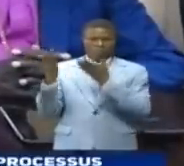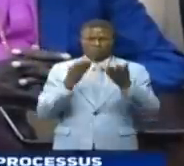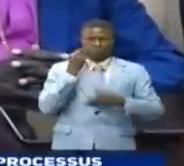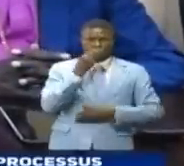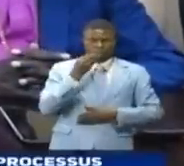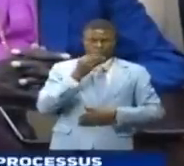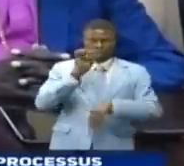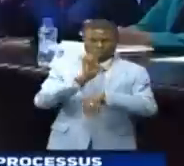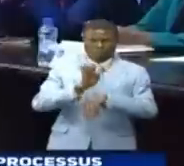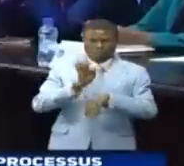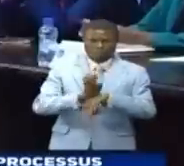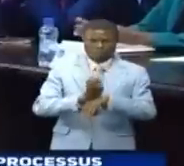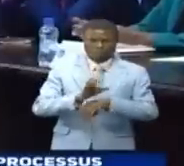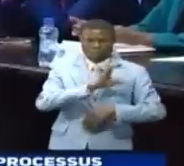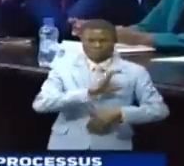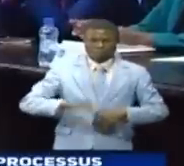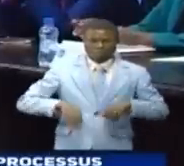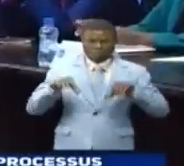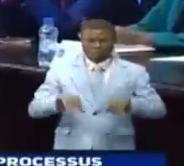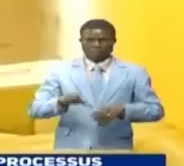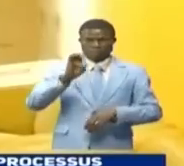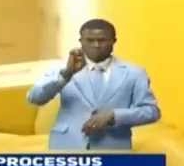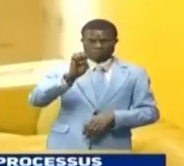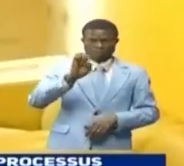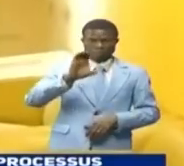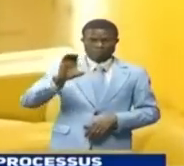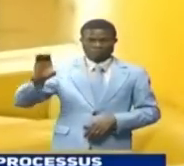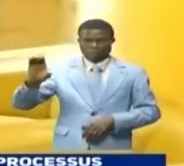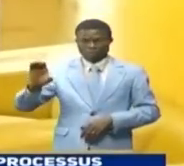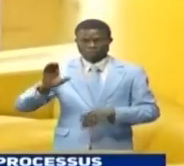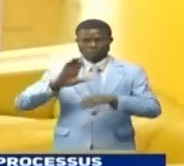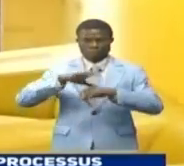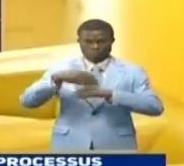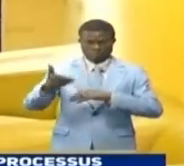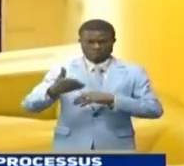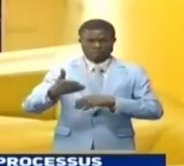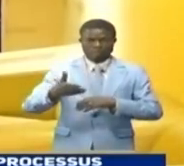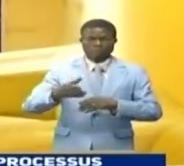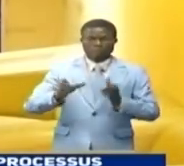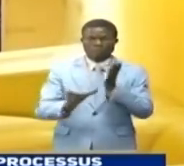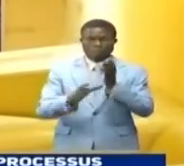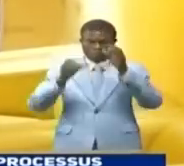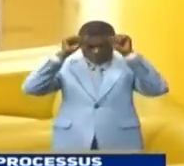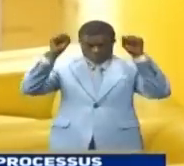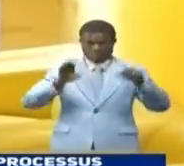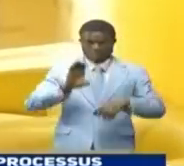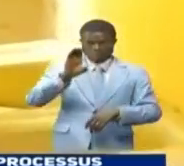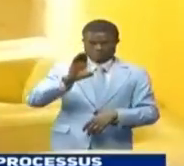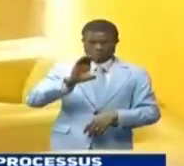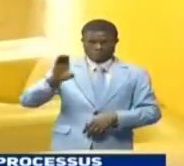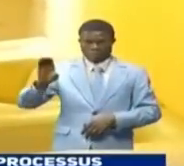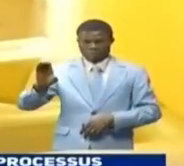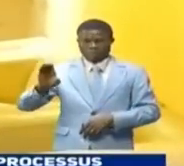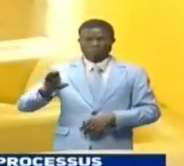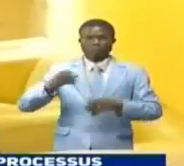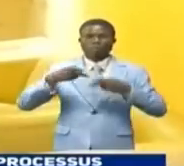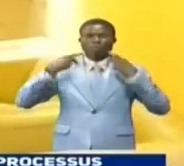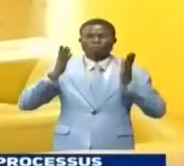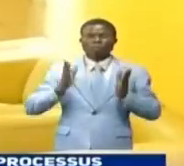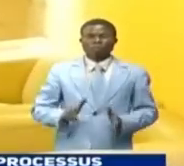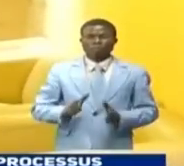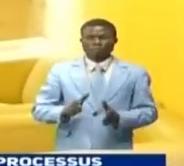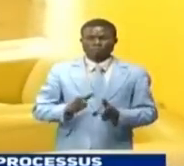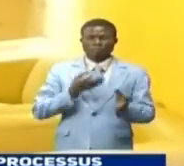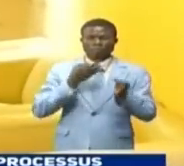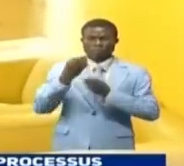de l'Église du Christ au Congo, SCC. Au sortir de l'audience, le vice-président de la CETA, révérend Martin Blaise,